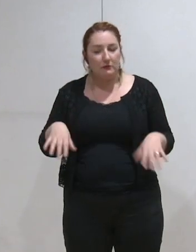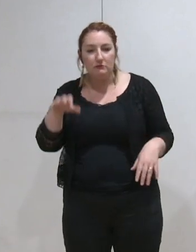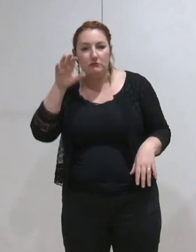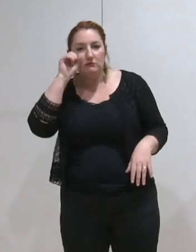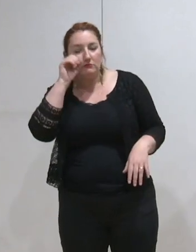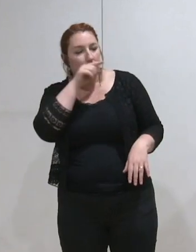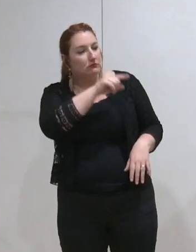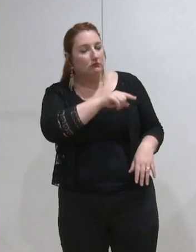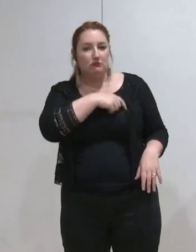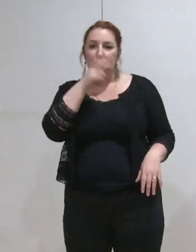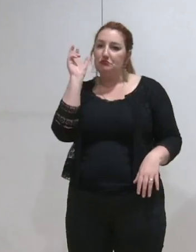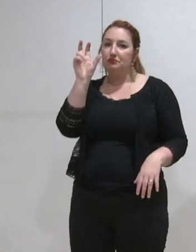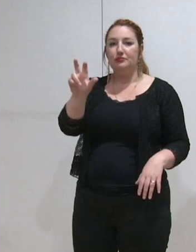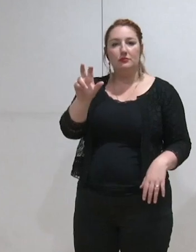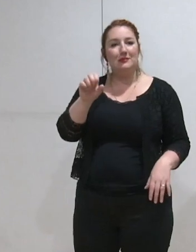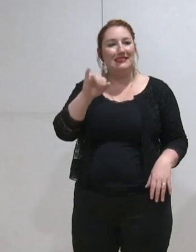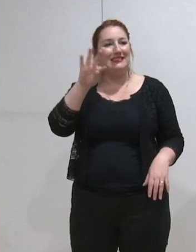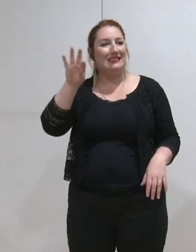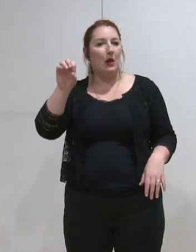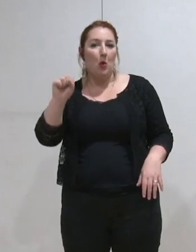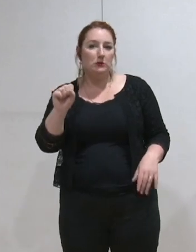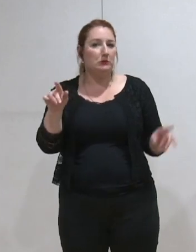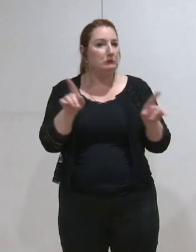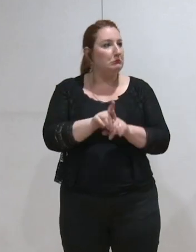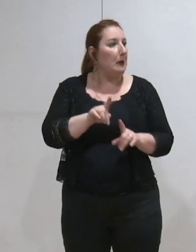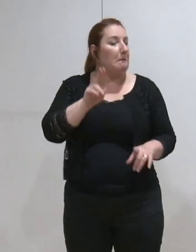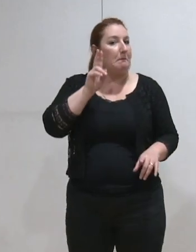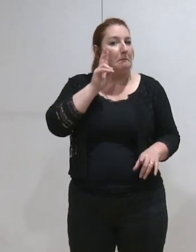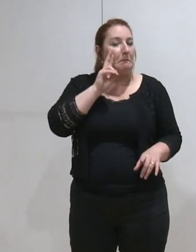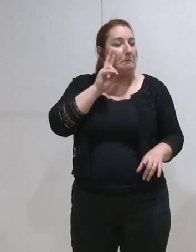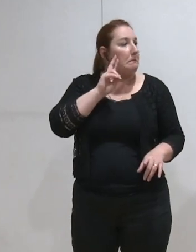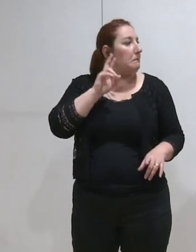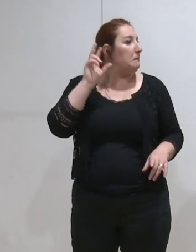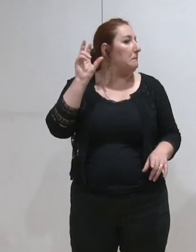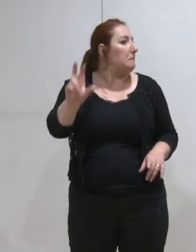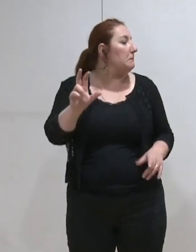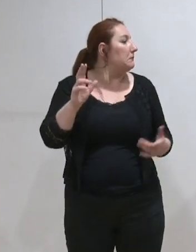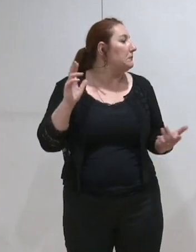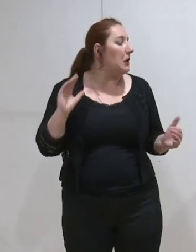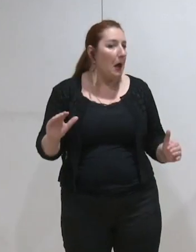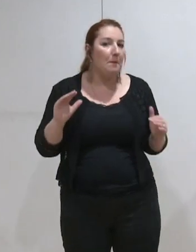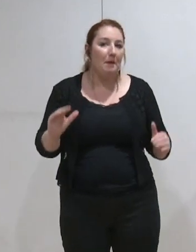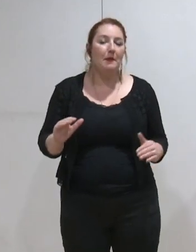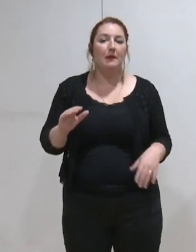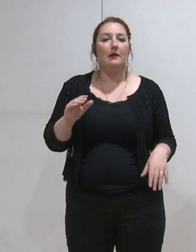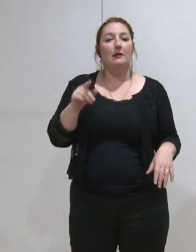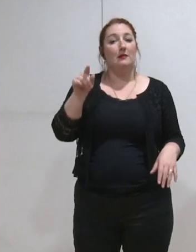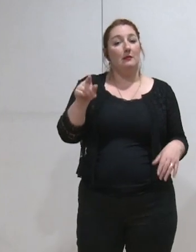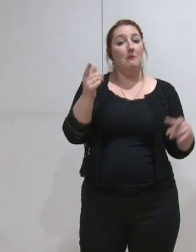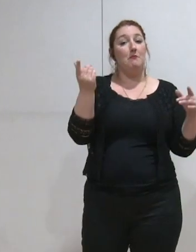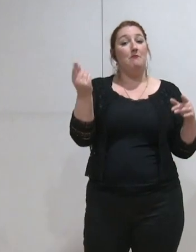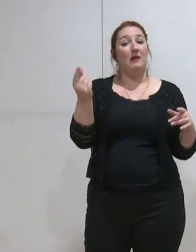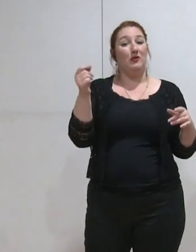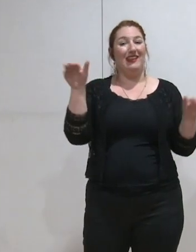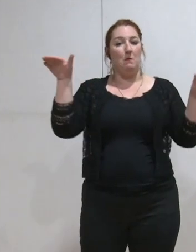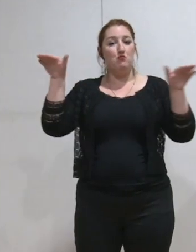attribué à citeos comme il avait été prévu citeos c'est un partenariat buig Vinc du lourd du